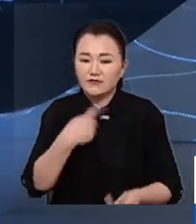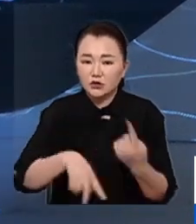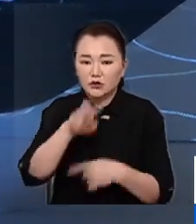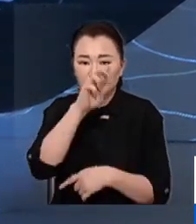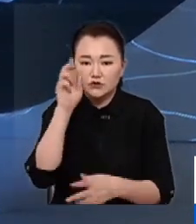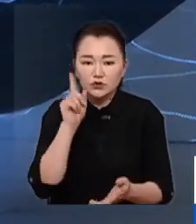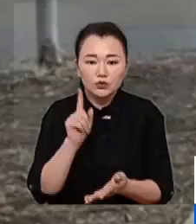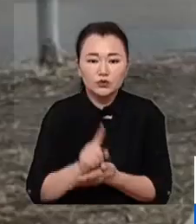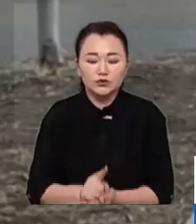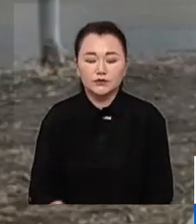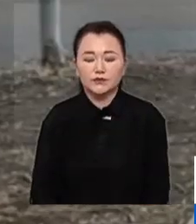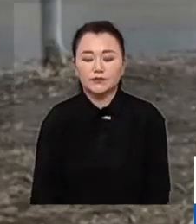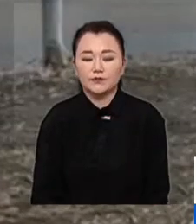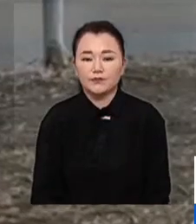государству.